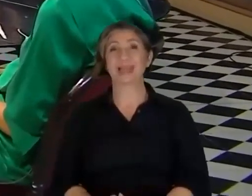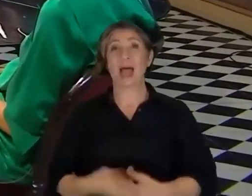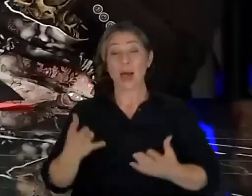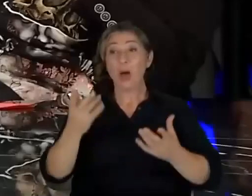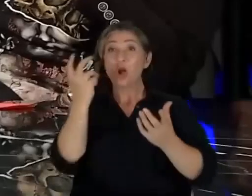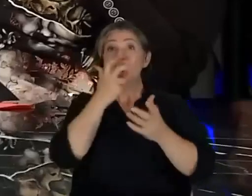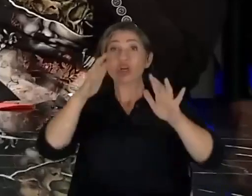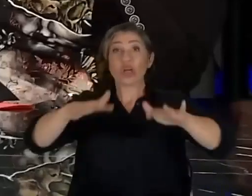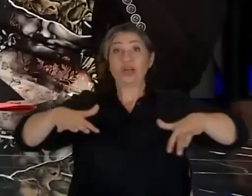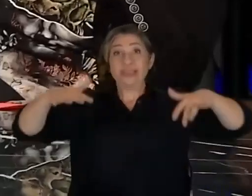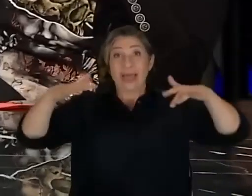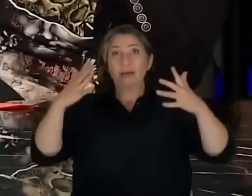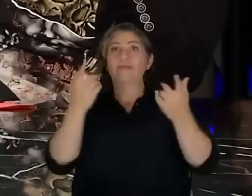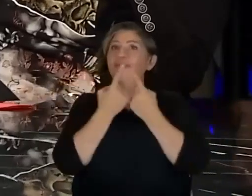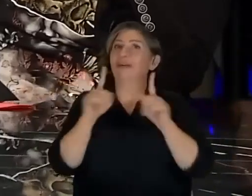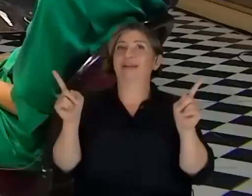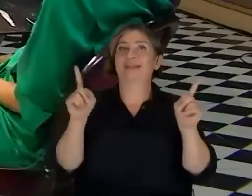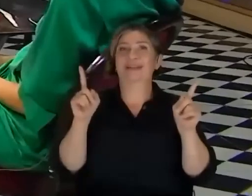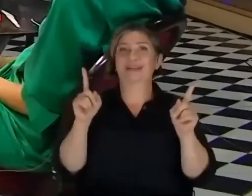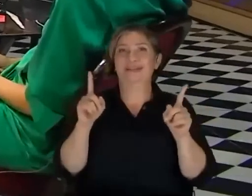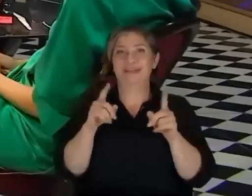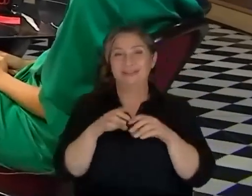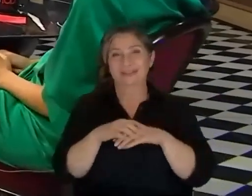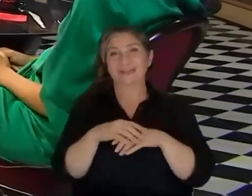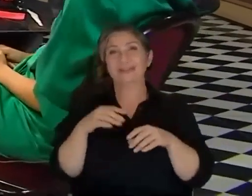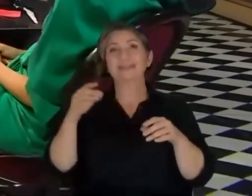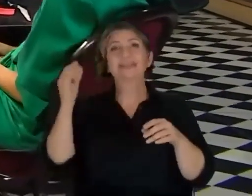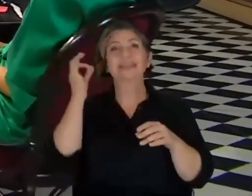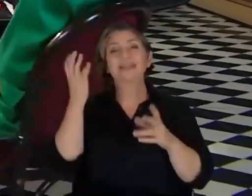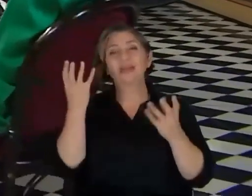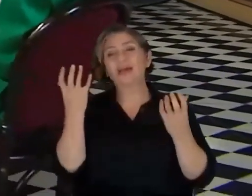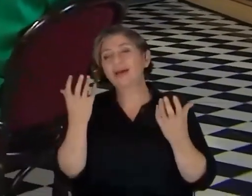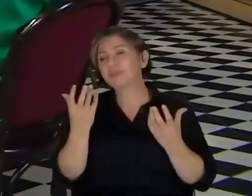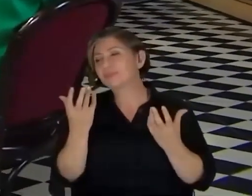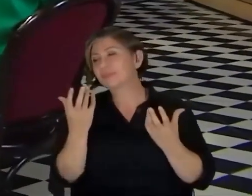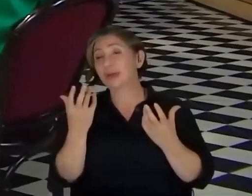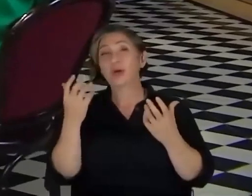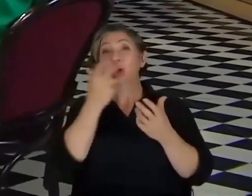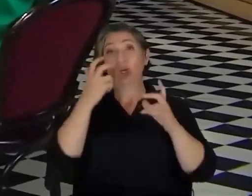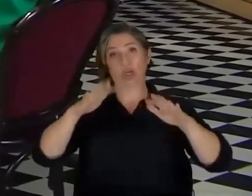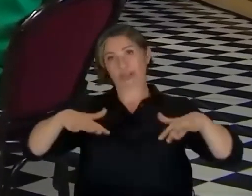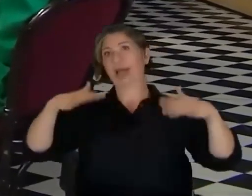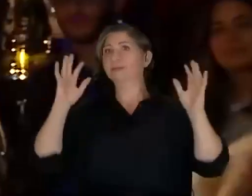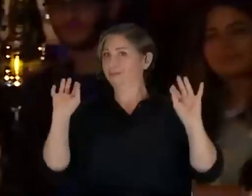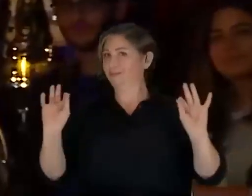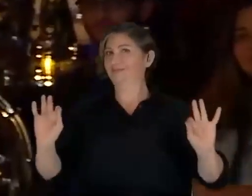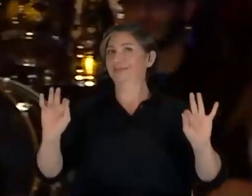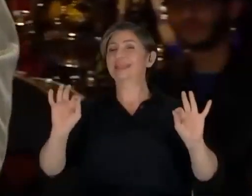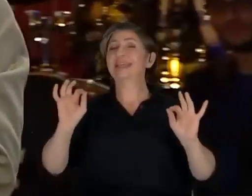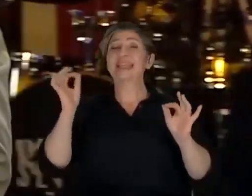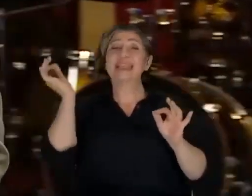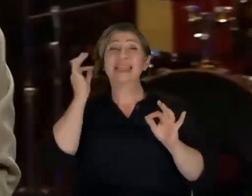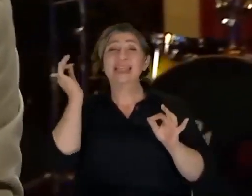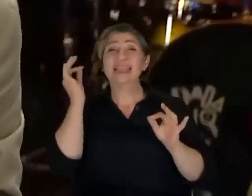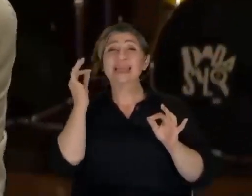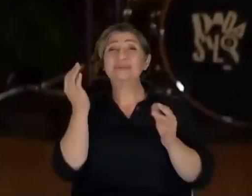Ama konser falan değil mi? Haydi daha bir dinleti. Böyle daha bir hani. Konser vereceğiz o zaman. Evet ya, konser yani